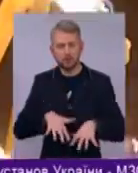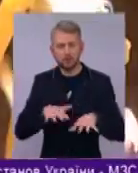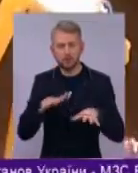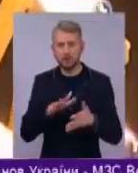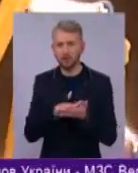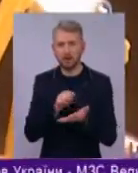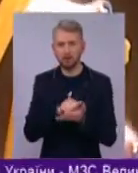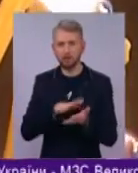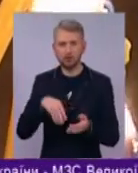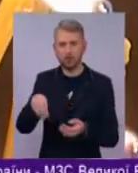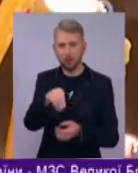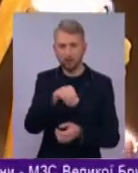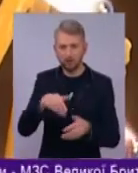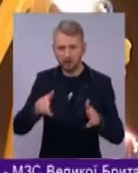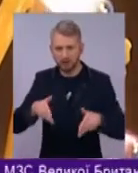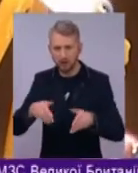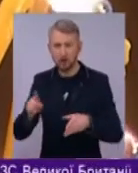щоб мороз дерев не побив.